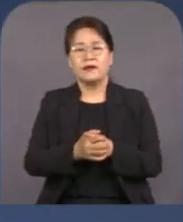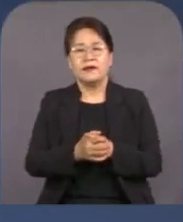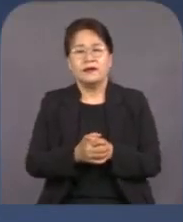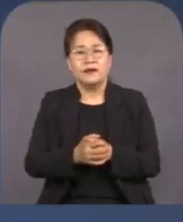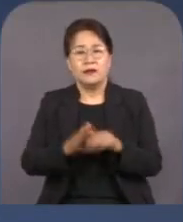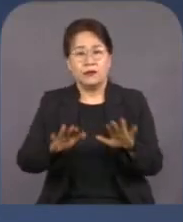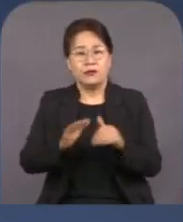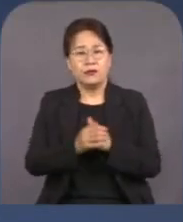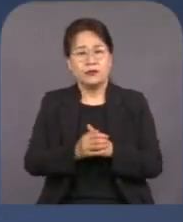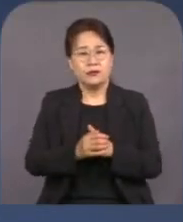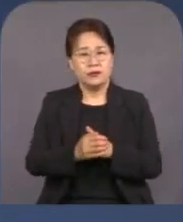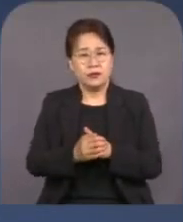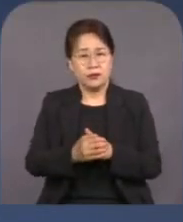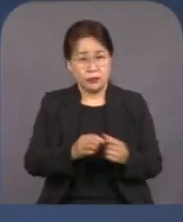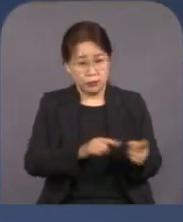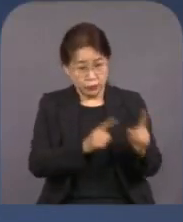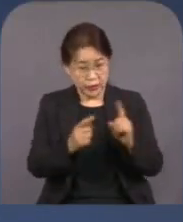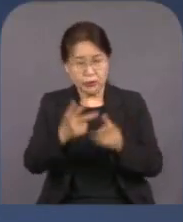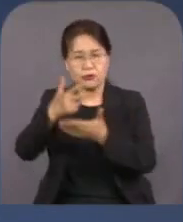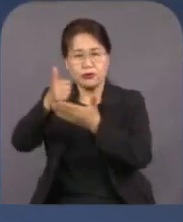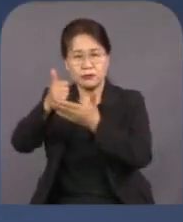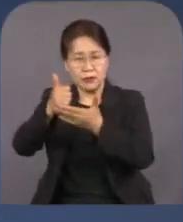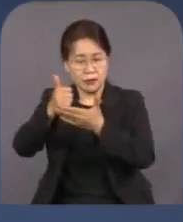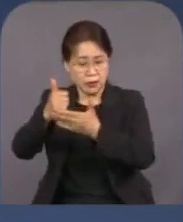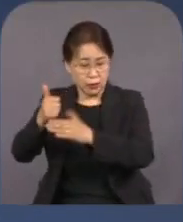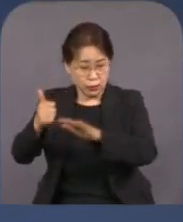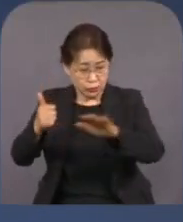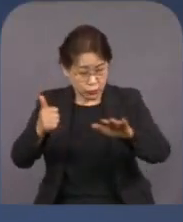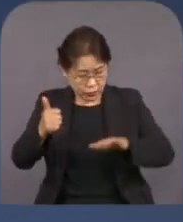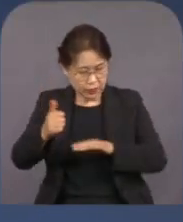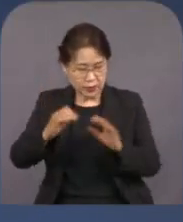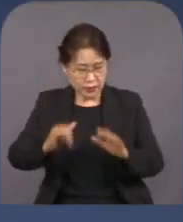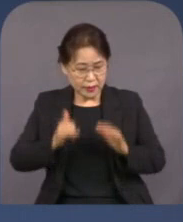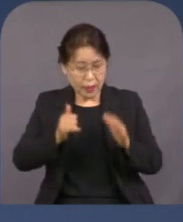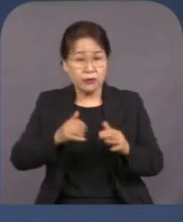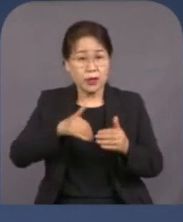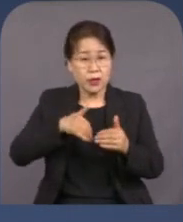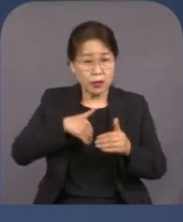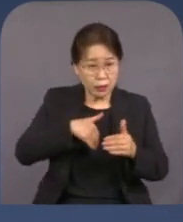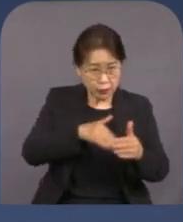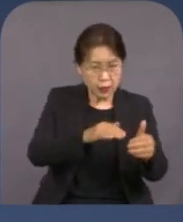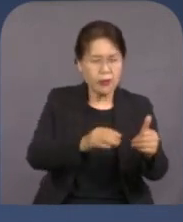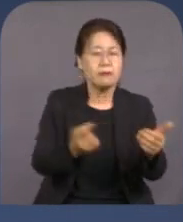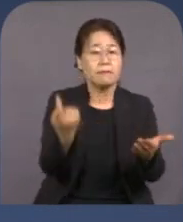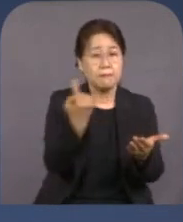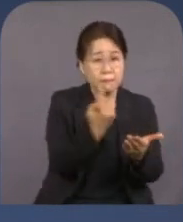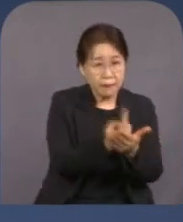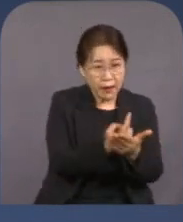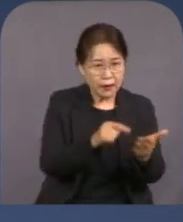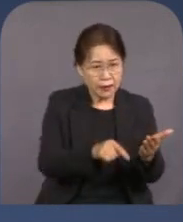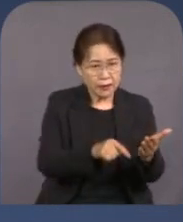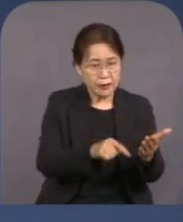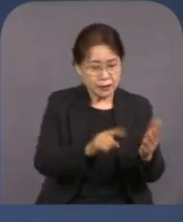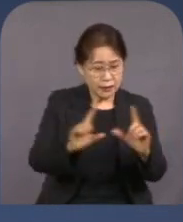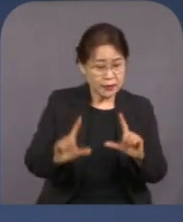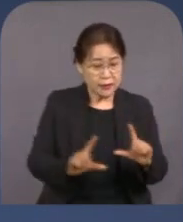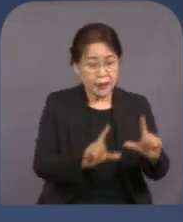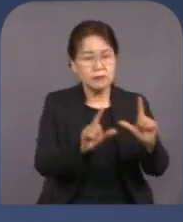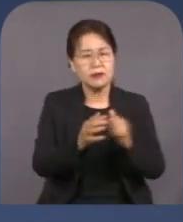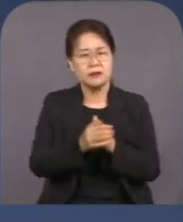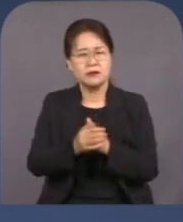자 부활하신 주님께서 우리를이 세상 가운데 보내셨습니다 그런데이 세상에서의 우리의 삶은